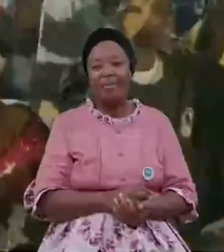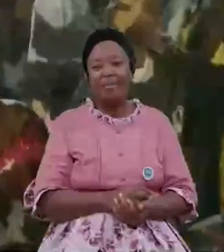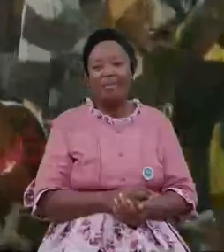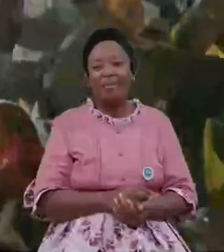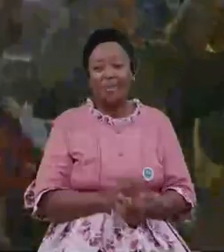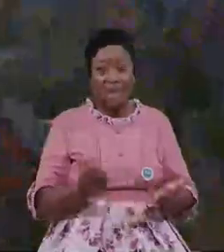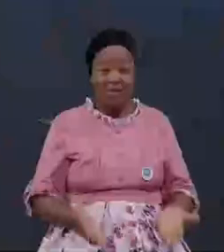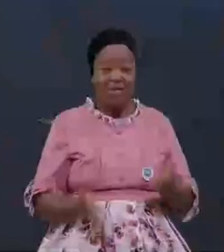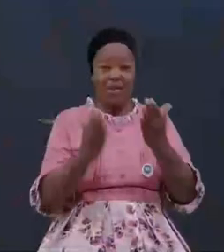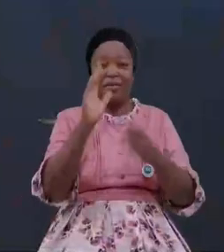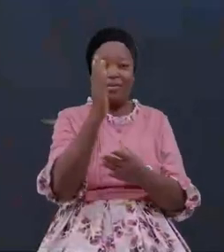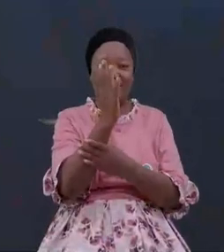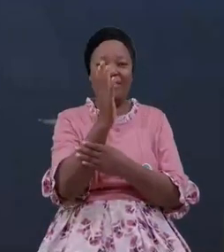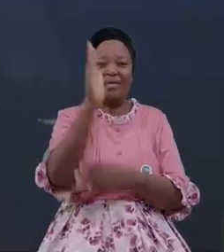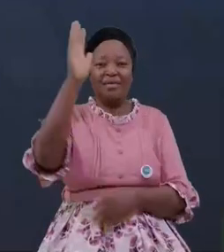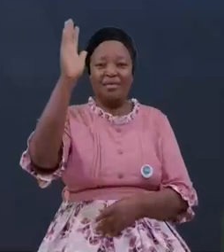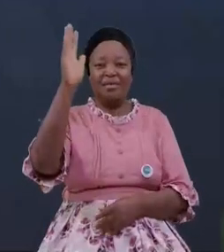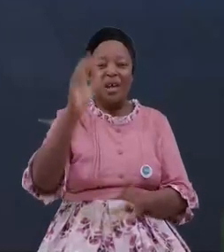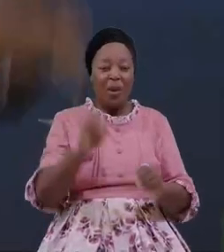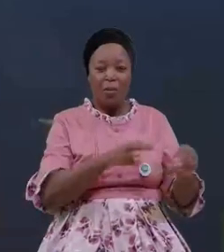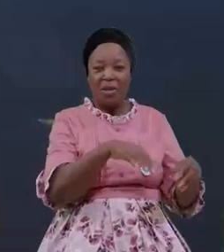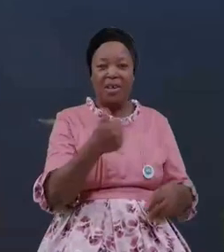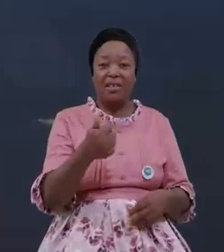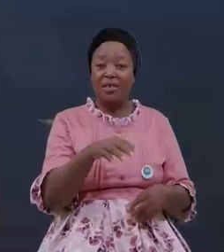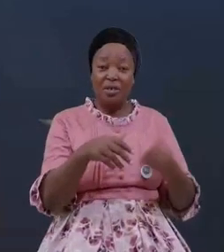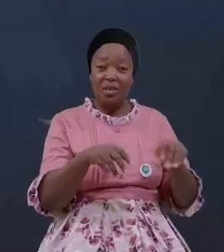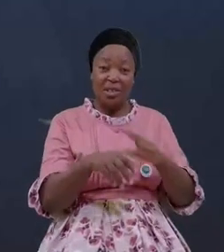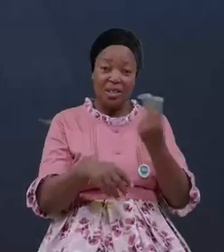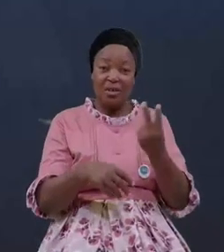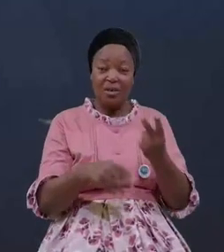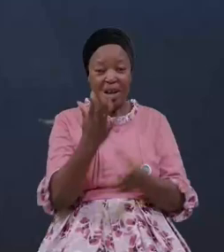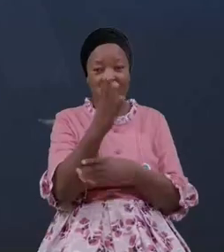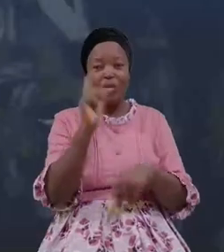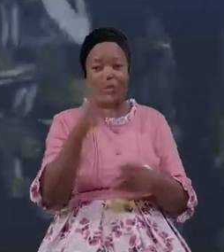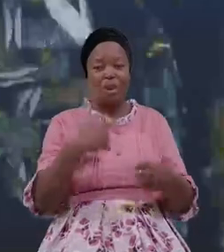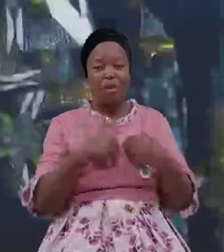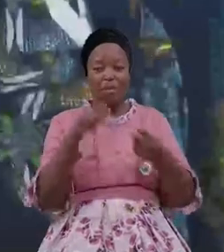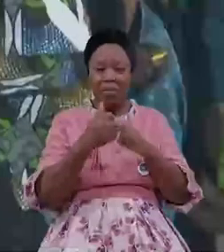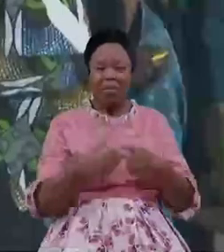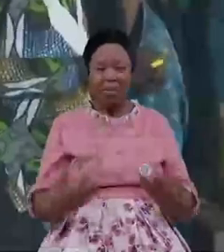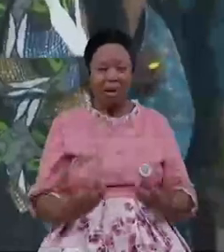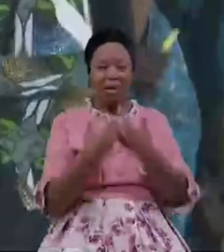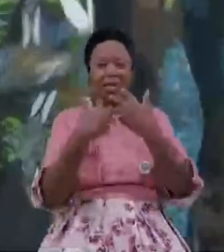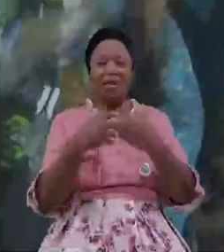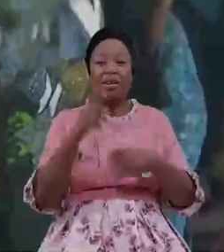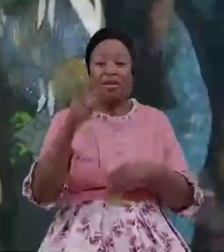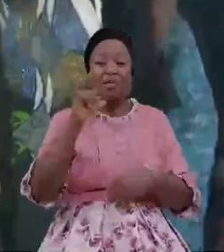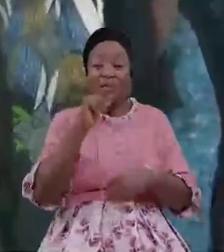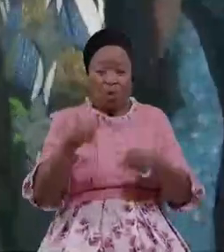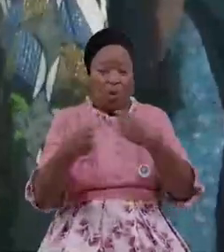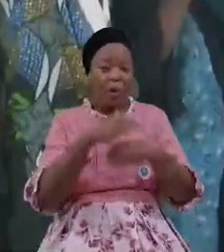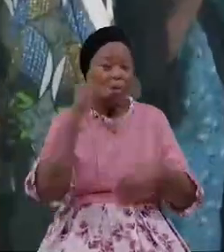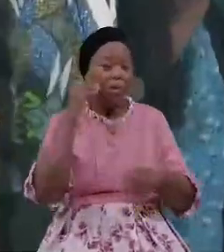jésus-chist levez une m imposez-vous l'autre main là où vous avez le